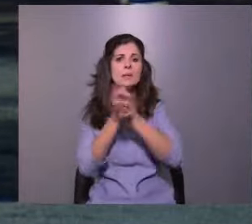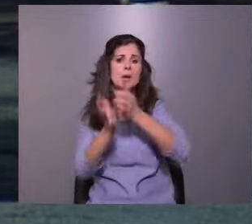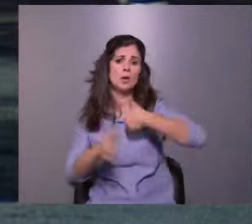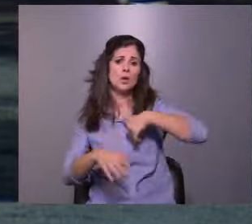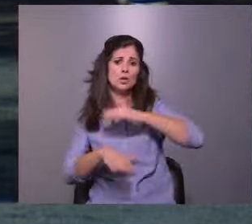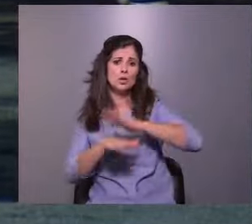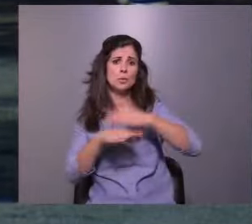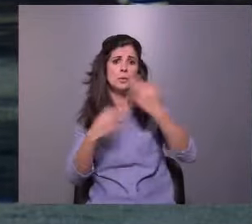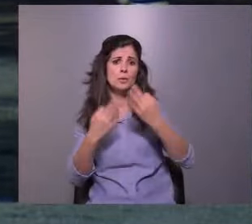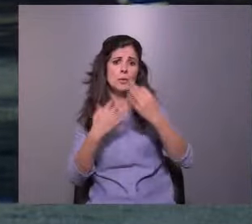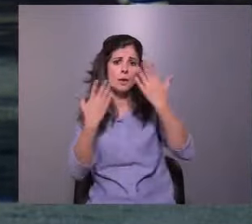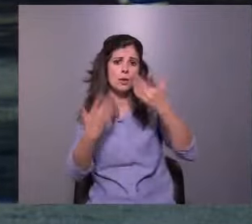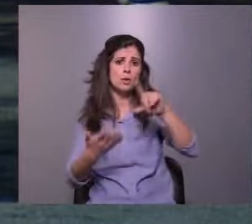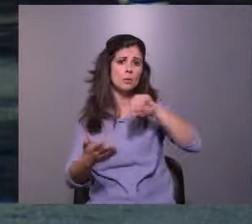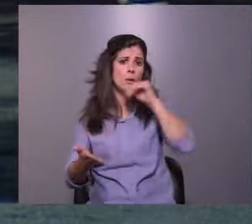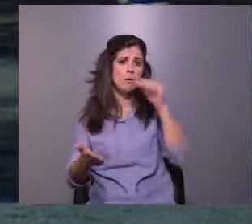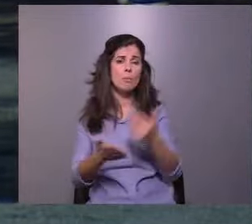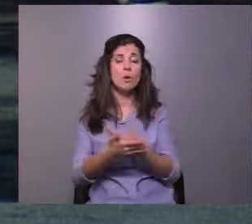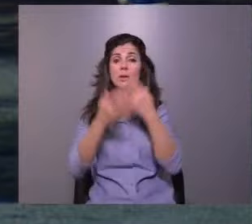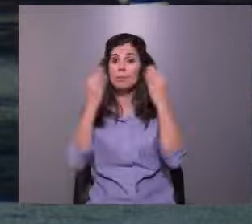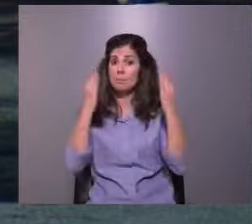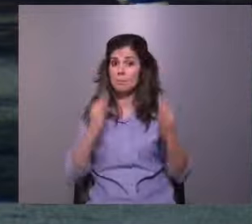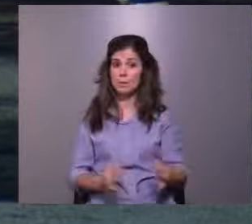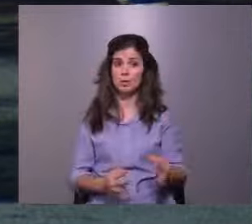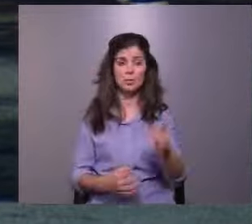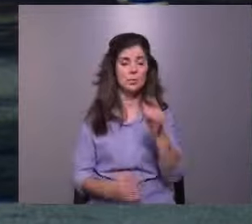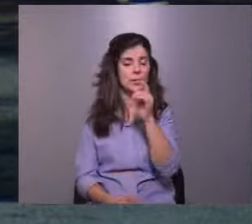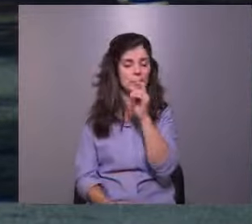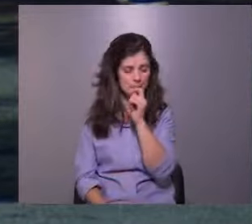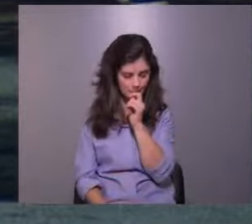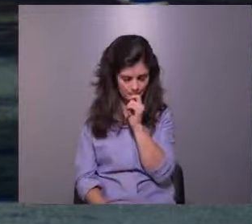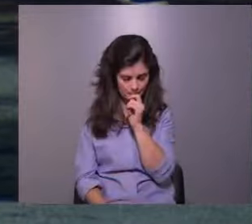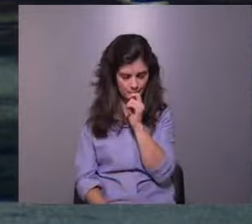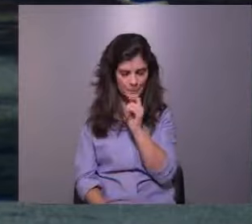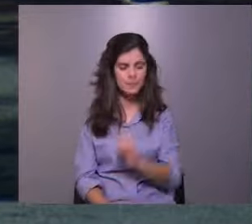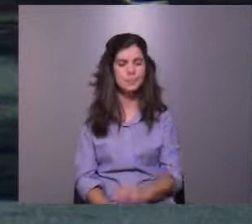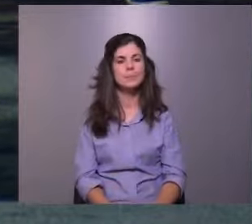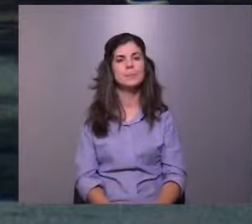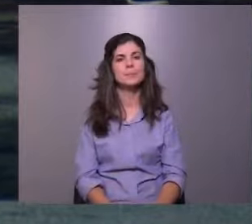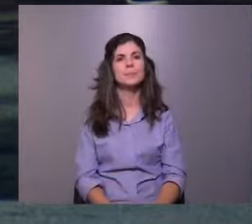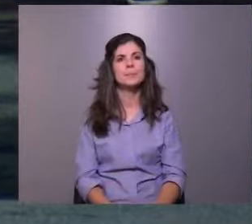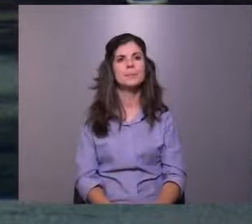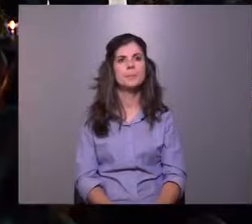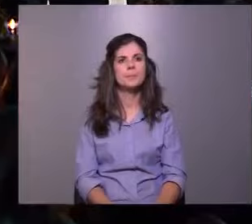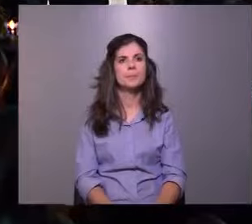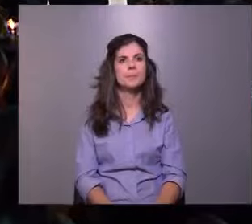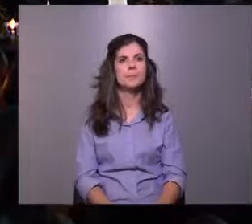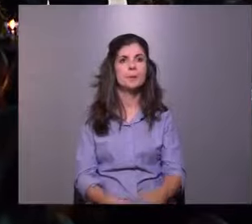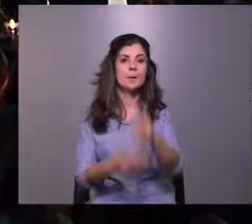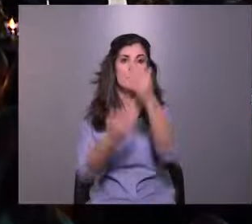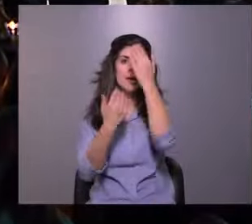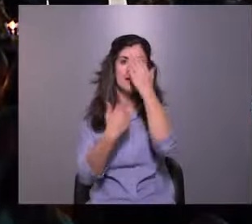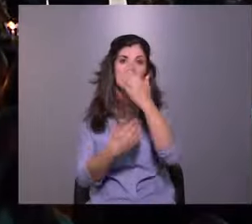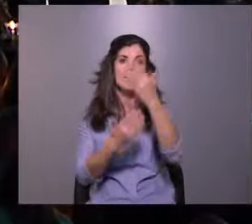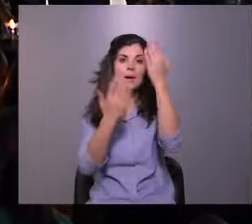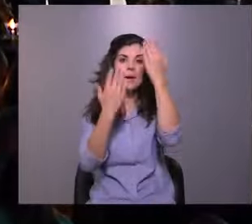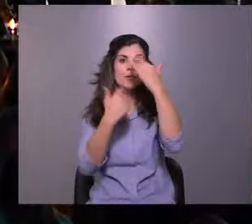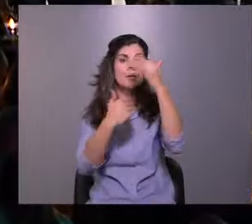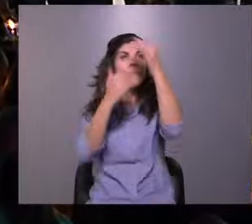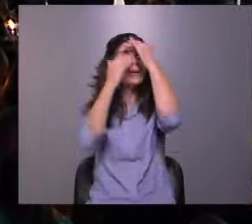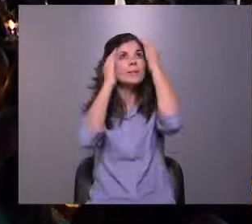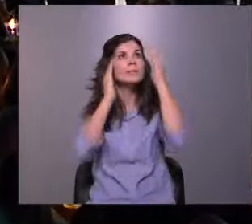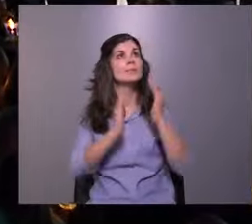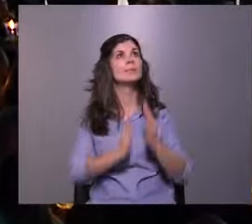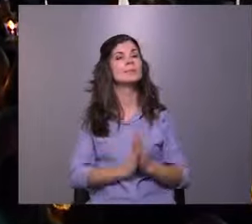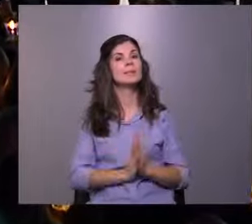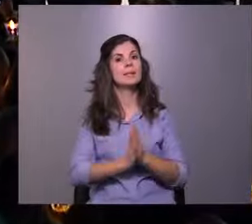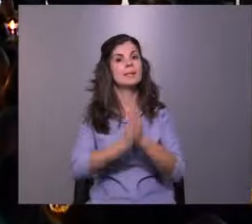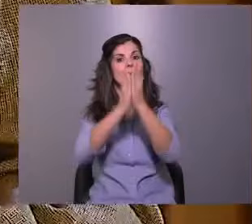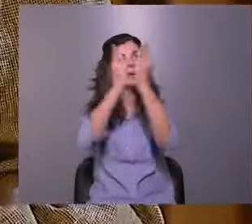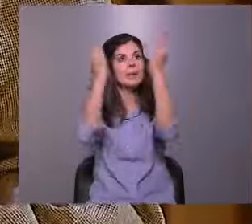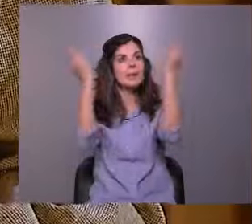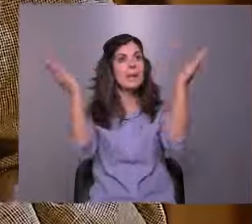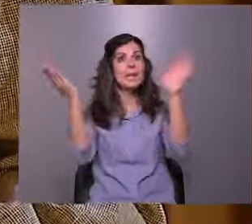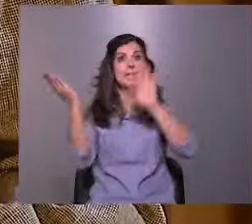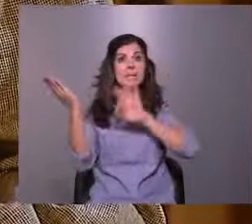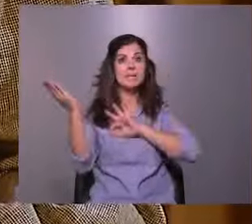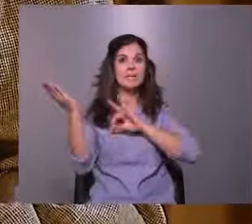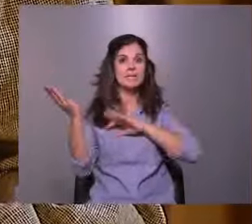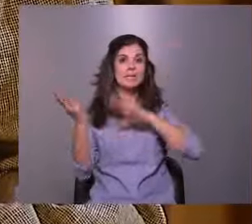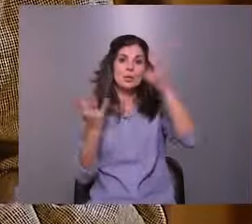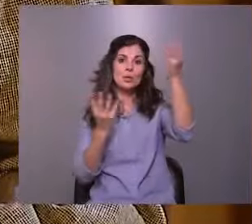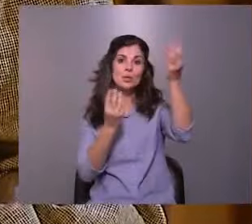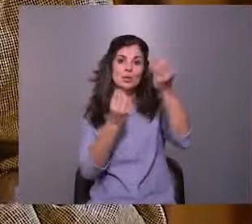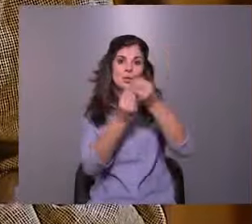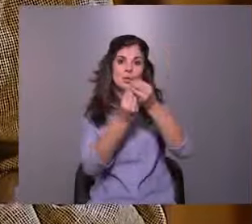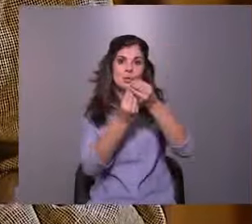Je vous salue, Marie, pleine de grâce, le Seigneur est avec vous. Vous êtes bénie entre toutes les femmes, et Jésus, le fruit de